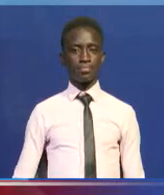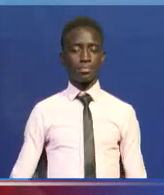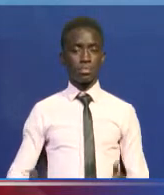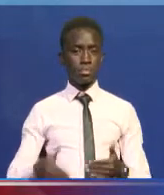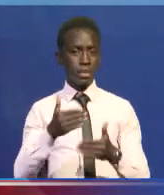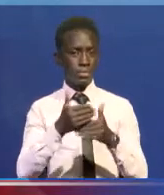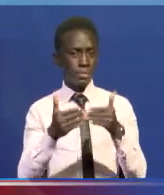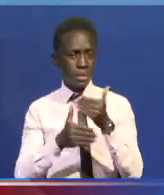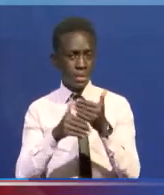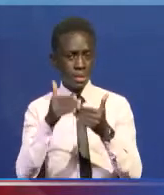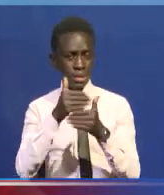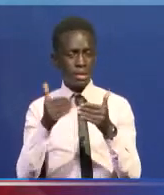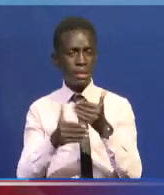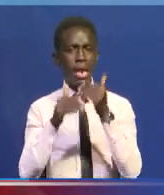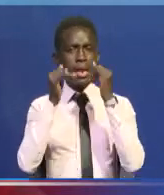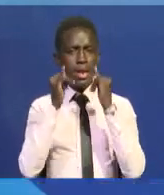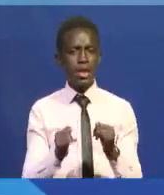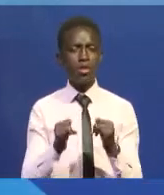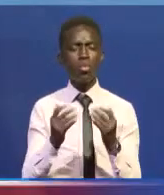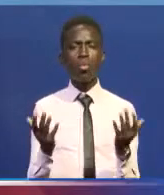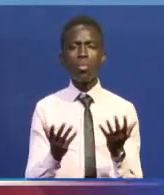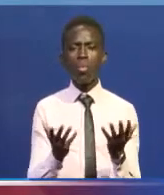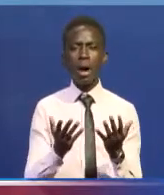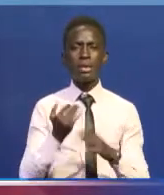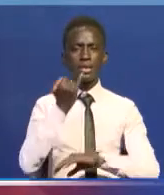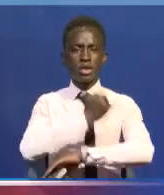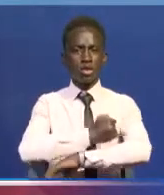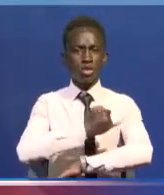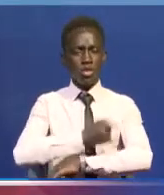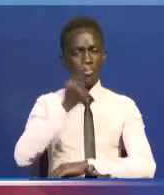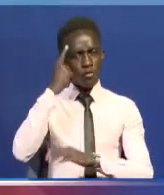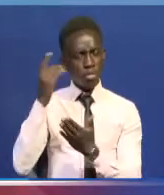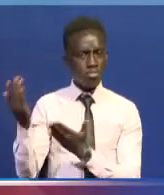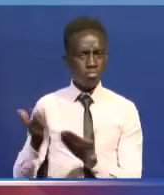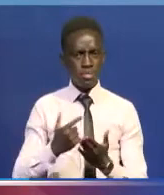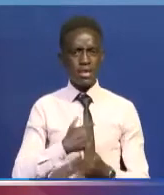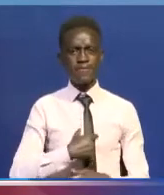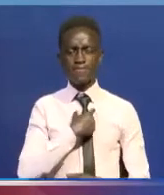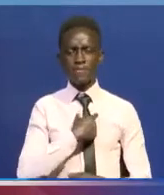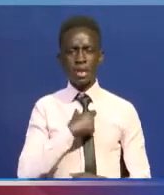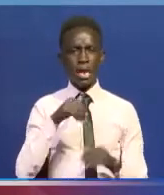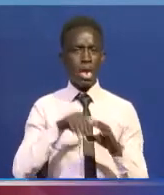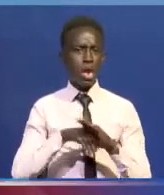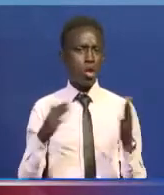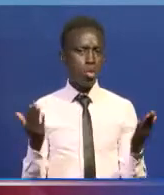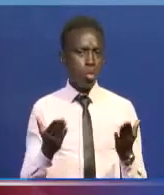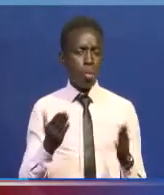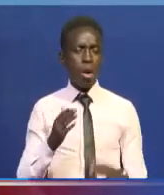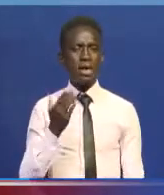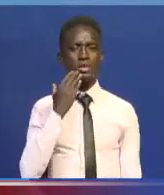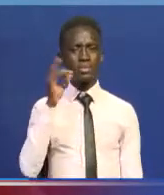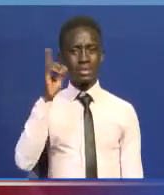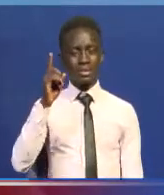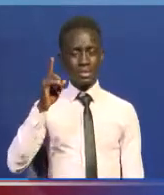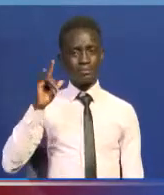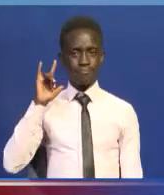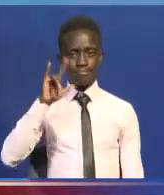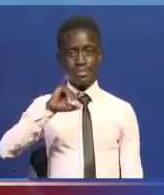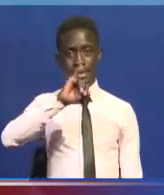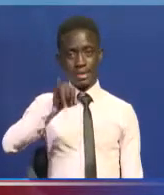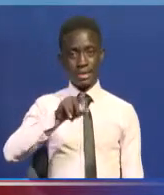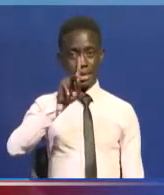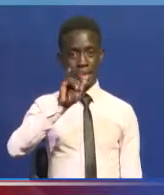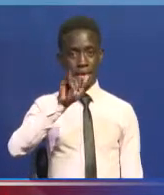Ujenzi wa kituo kipya cha mapokezi ya wageni katika uwanja wa ndege wa kimataifa wa Jomo Kenyatta unatarajiwa kuanza miezi sita